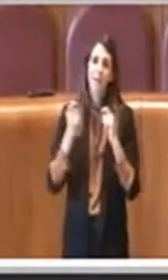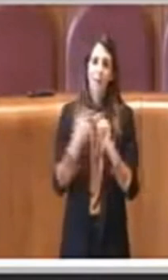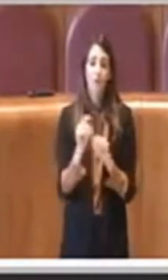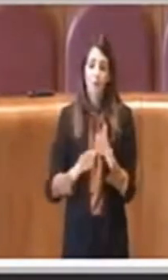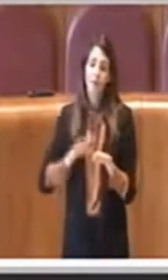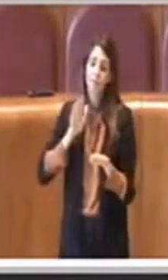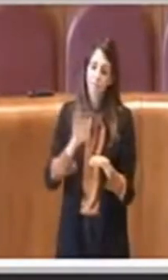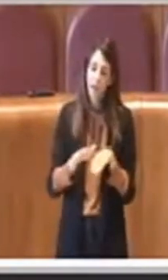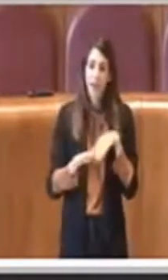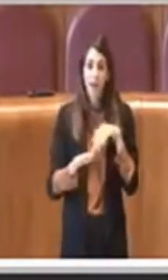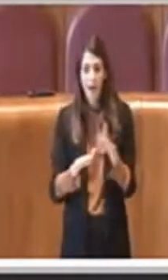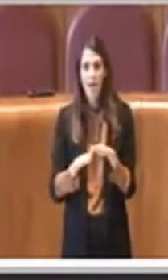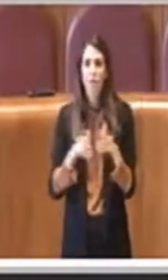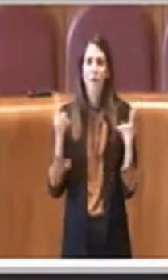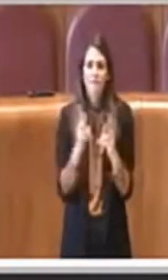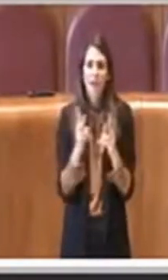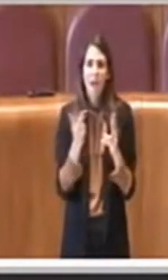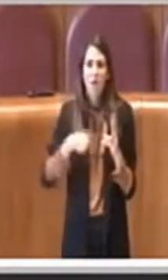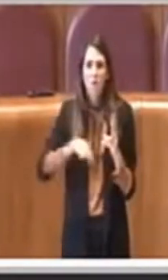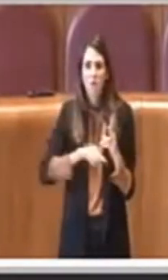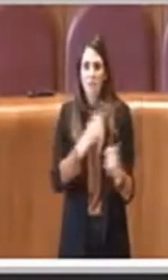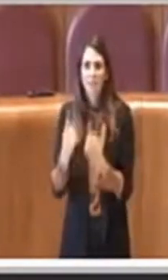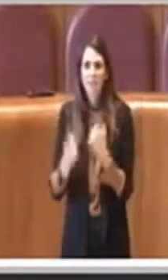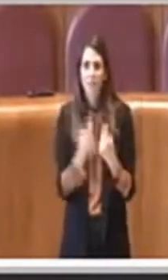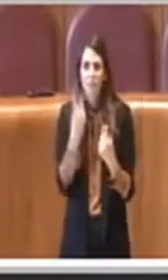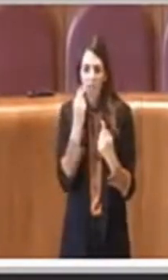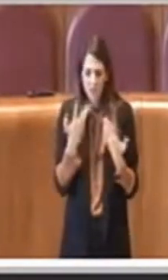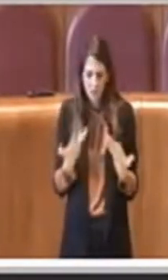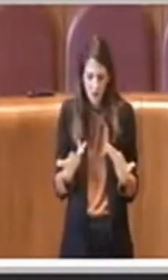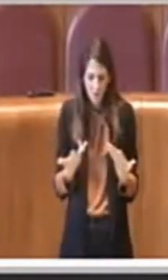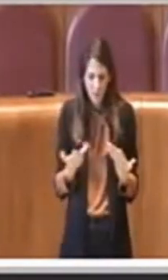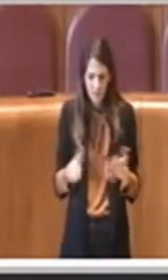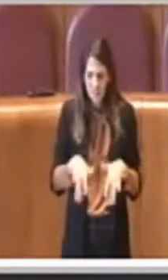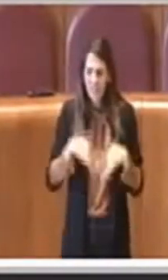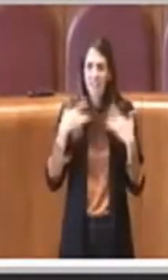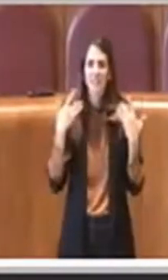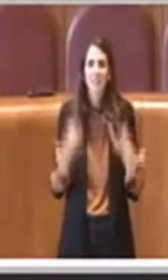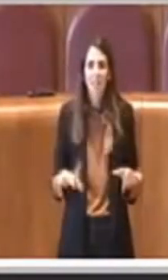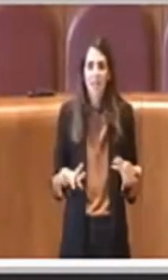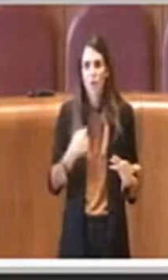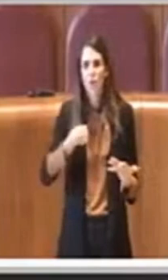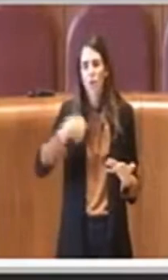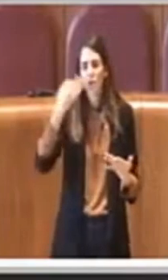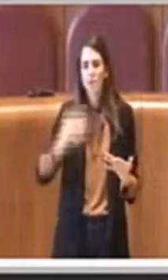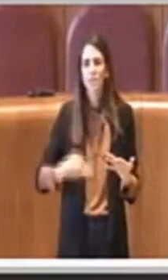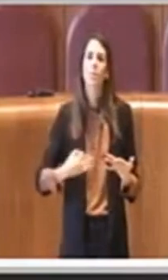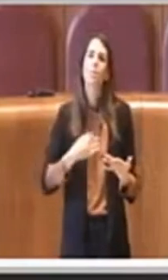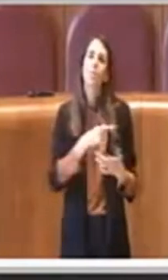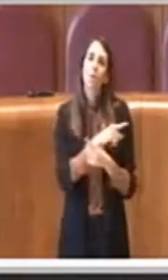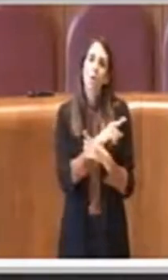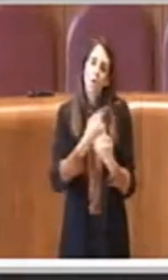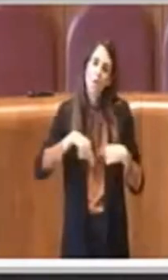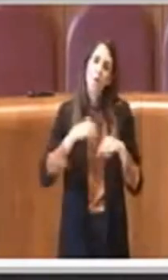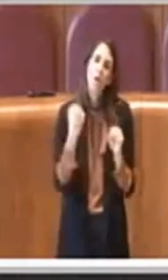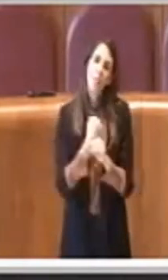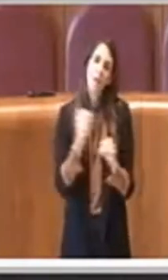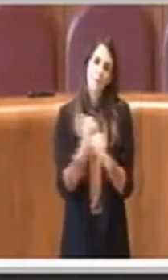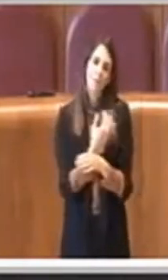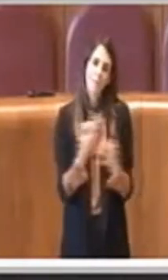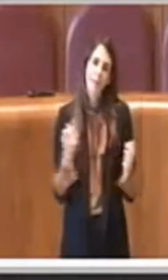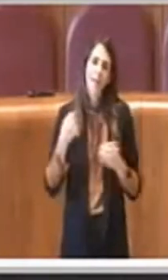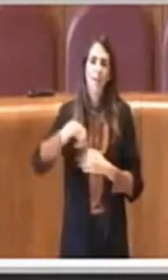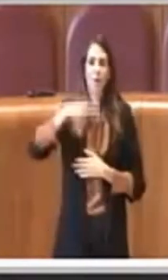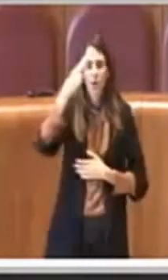abbiamo trovato, e sono sicuro che faremo un ottimo lavoro. Ricordo anche la delibera sui centri di